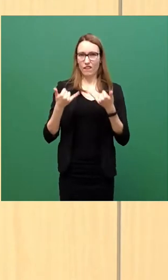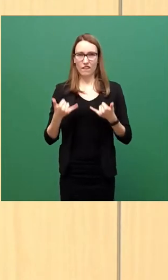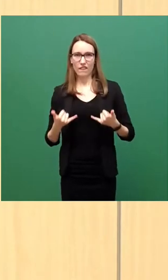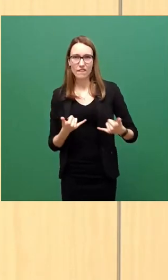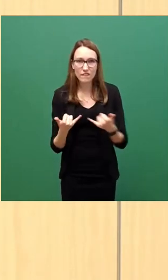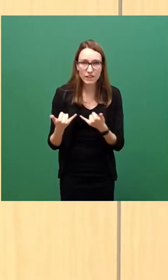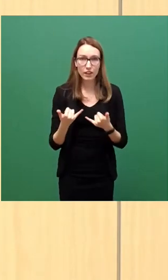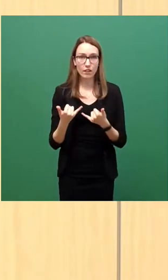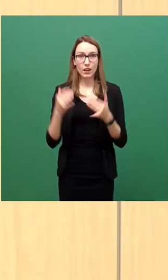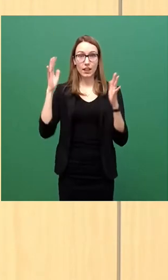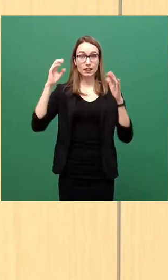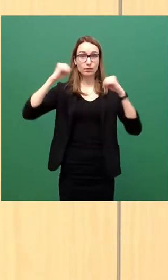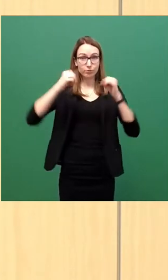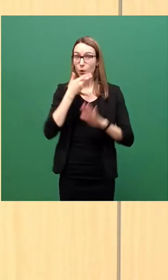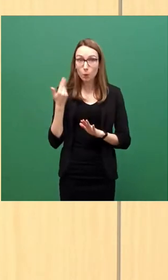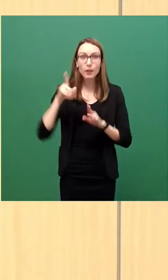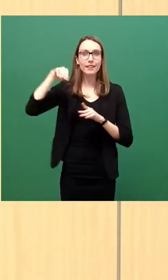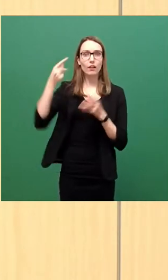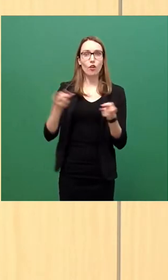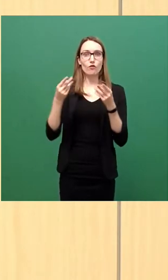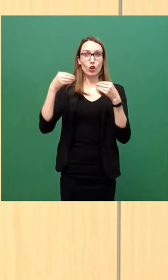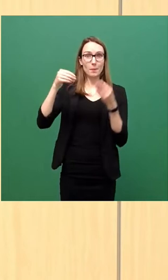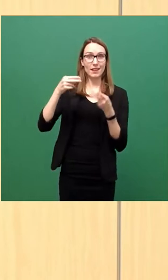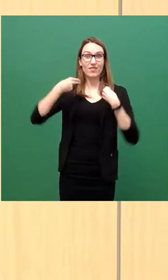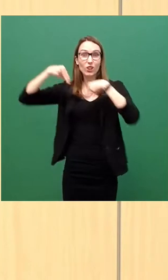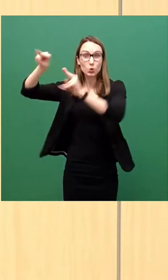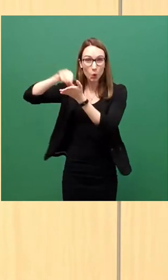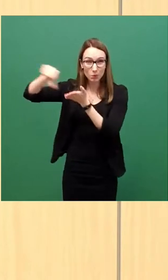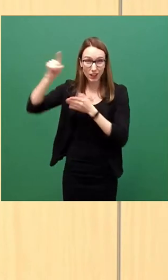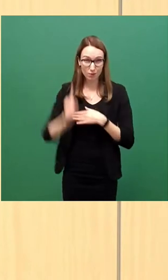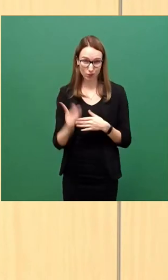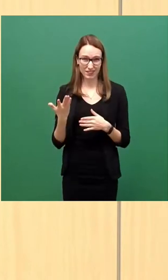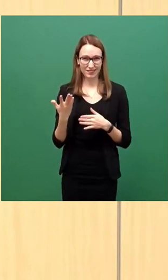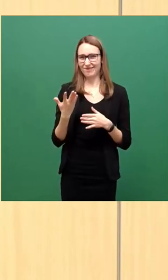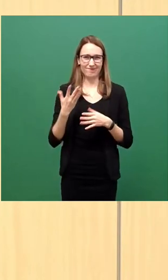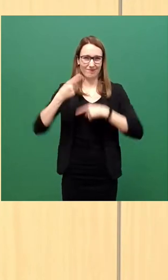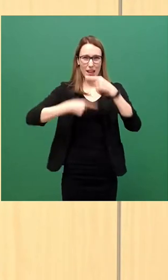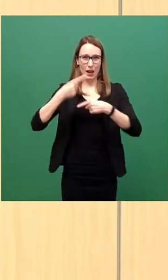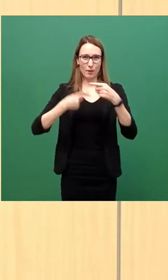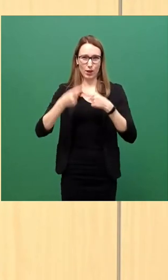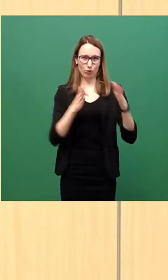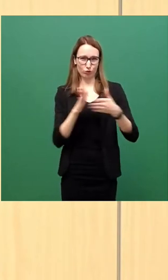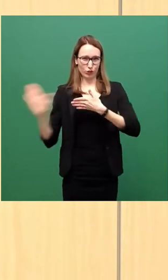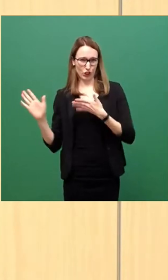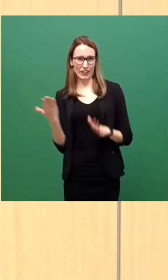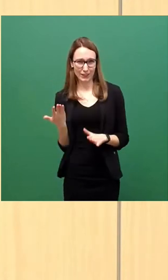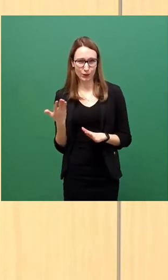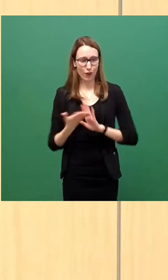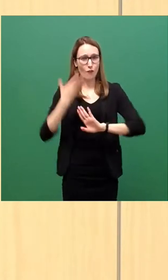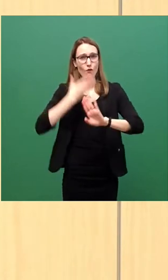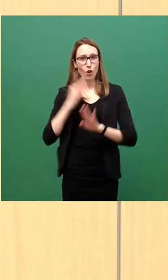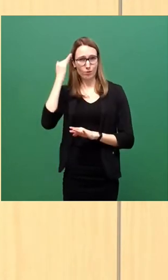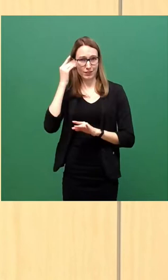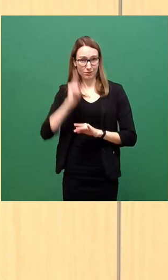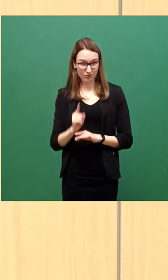zurückzahlen. Meine Damen und Herren, das ist eigentlich die vollkommen falsche Vorgehensweise. Überlegen Sie sich das. Wollen Sie da weiter mitmachen?